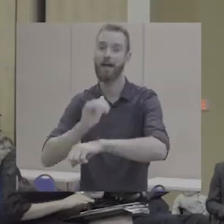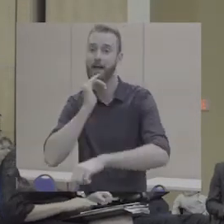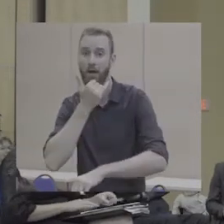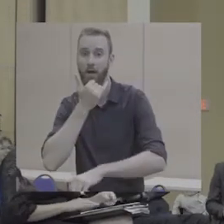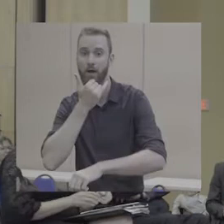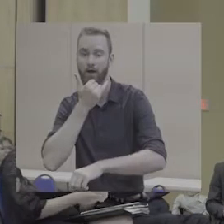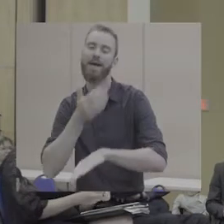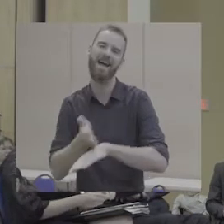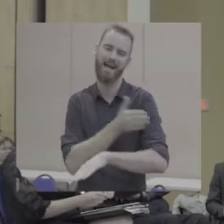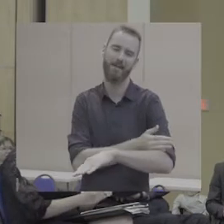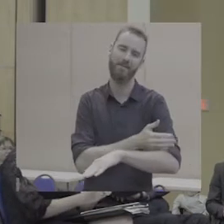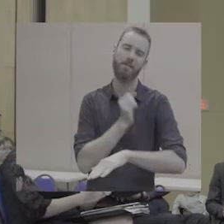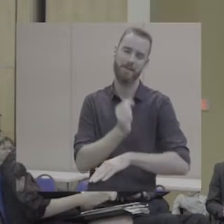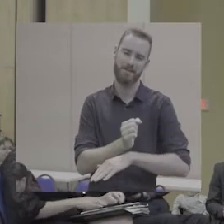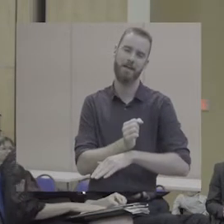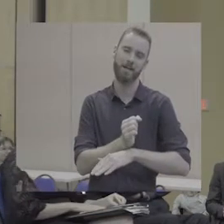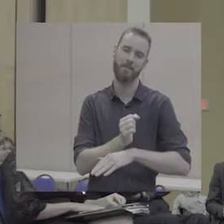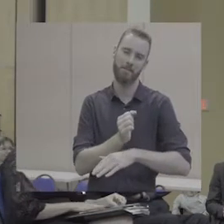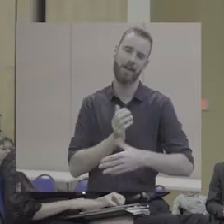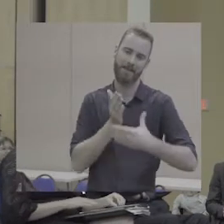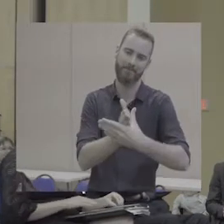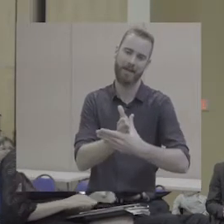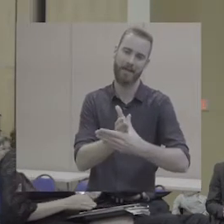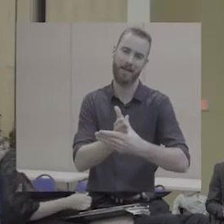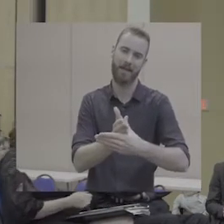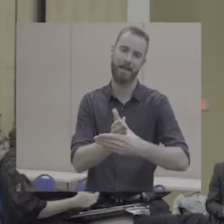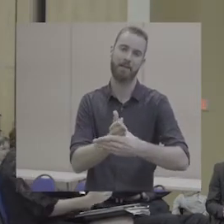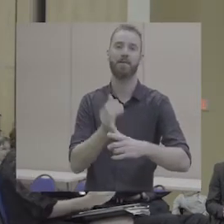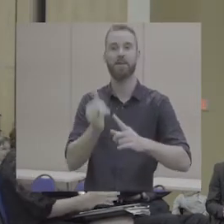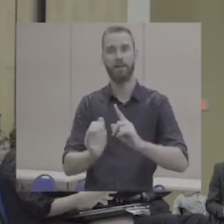a dit non, bien plus tard,